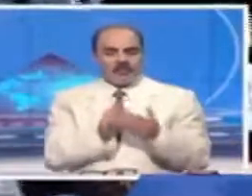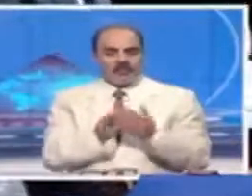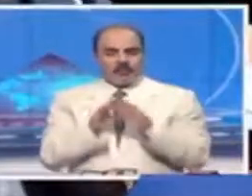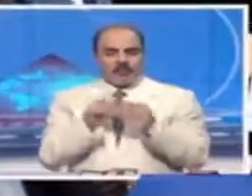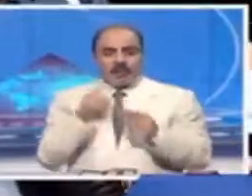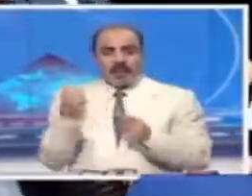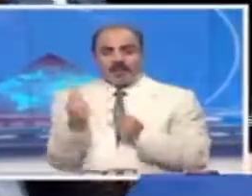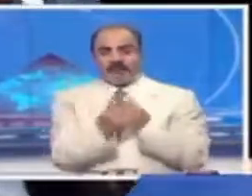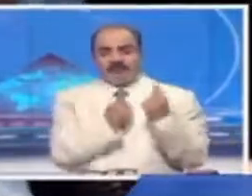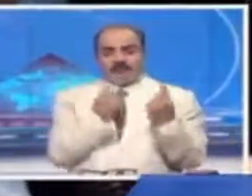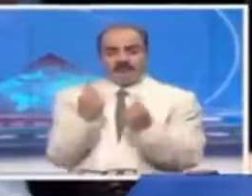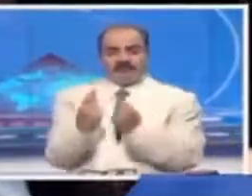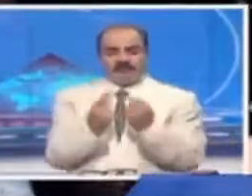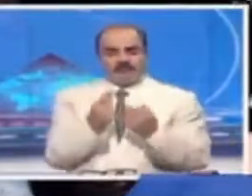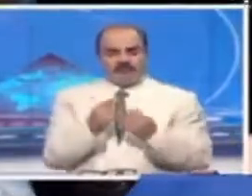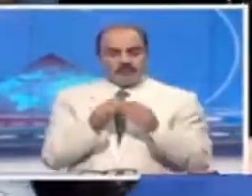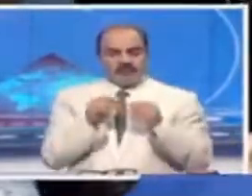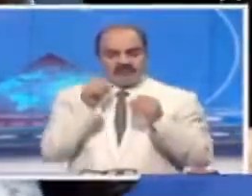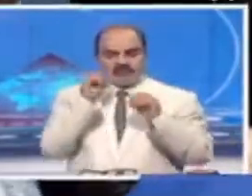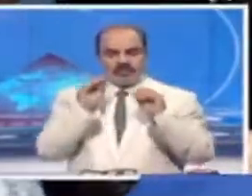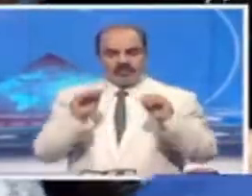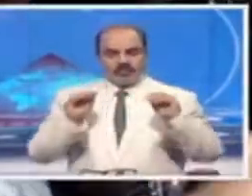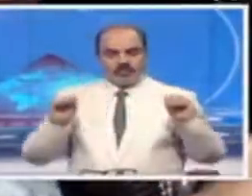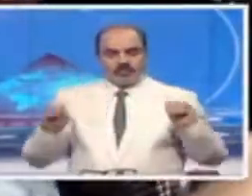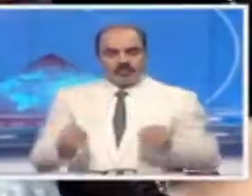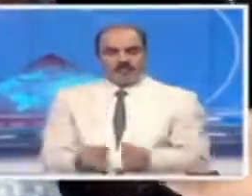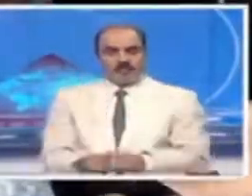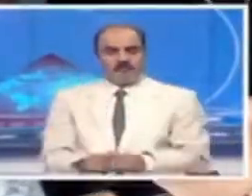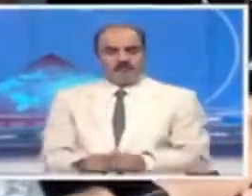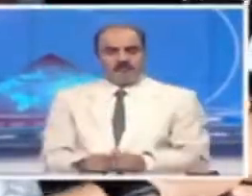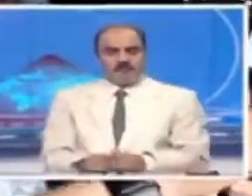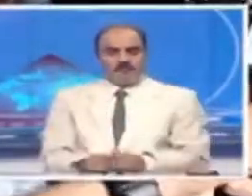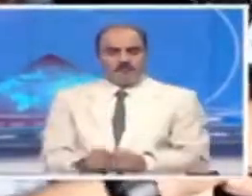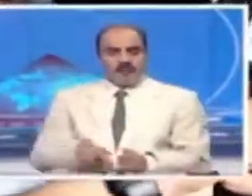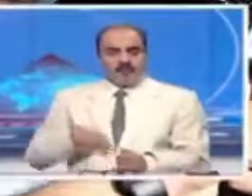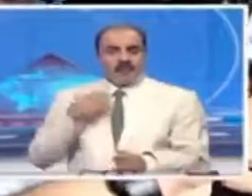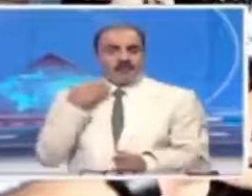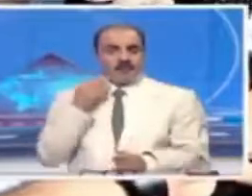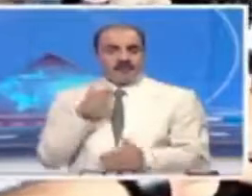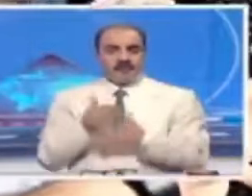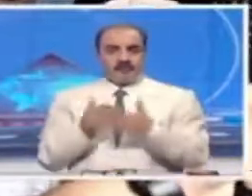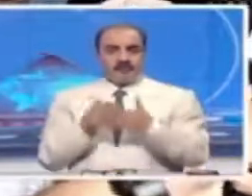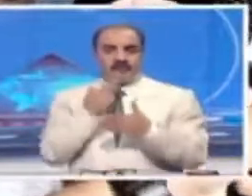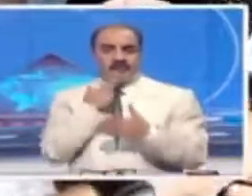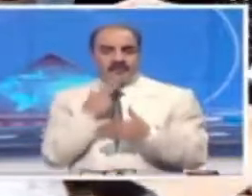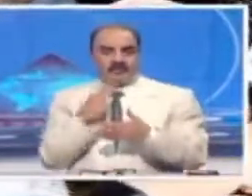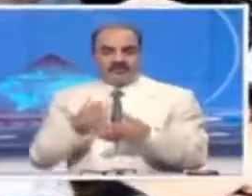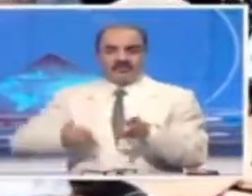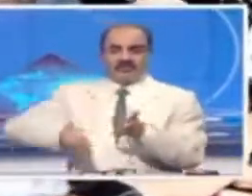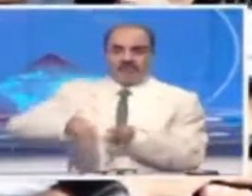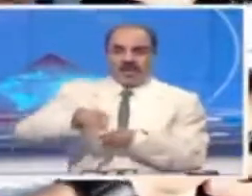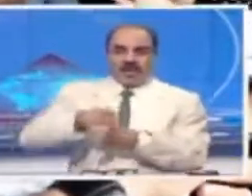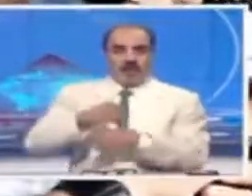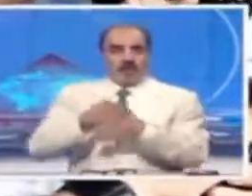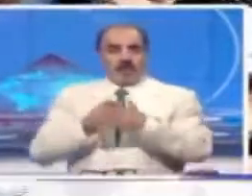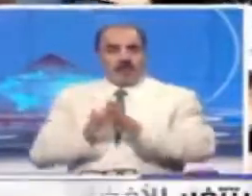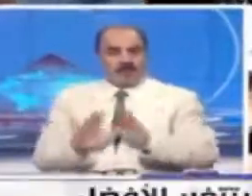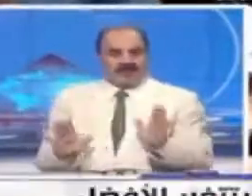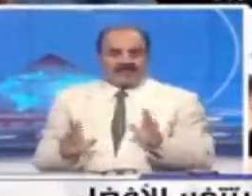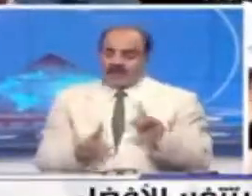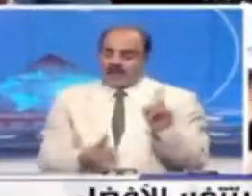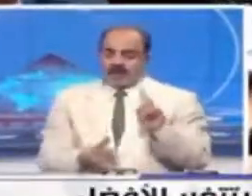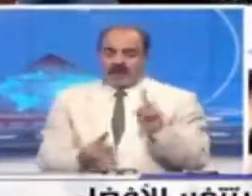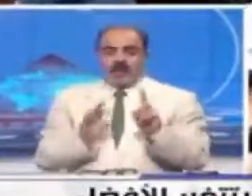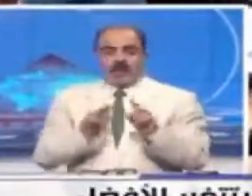كلها بيه. مصر كلها وعيها هيتغير، مصر كلها حياه كريمه مش مجرد بس انشاءات او اعمال بتتم في